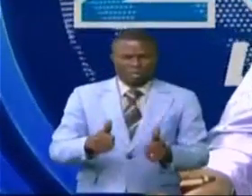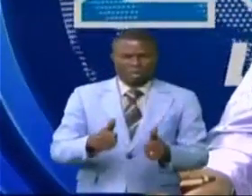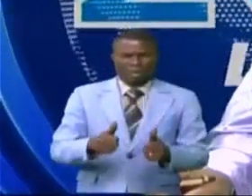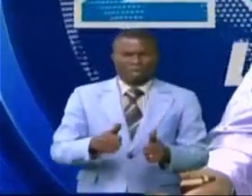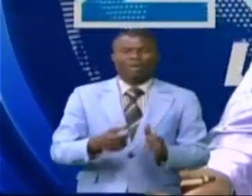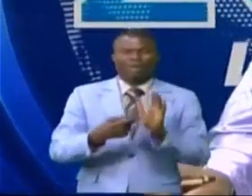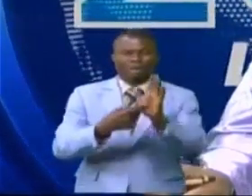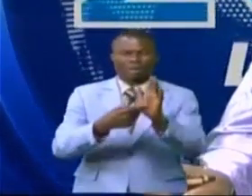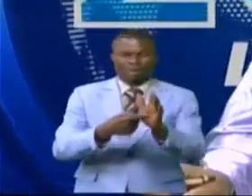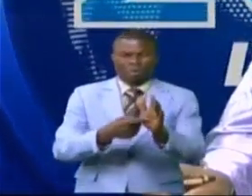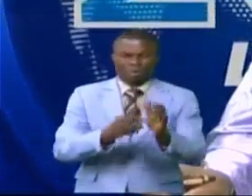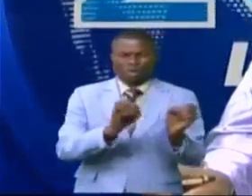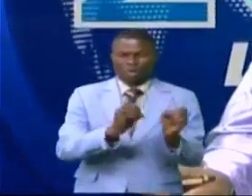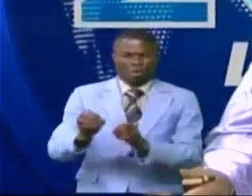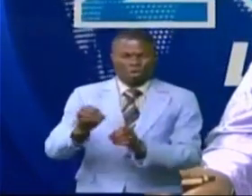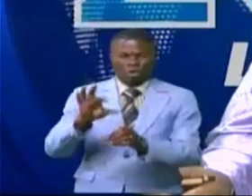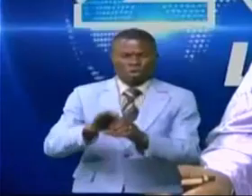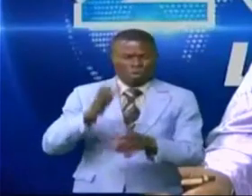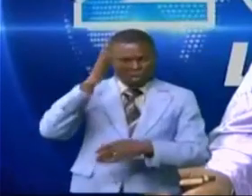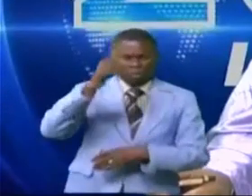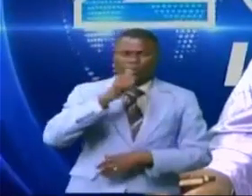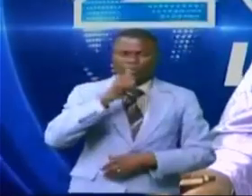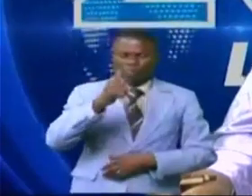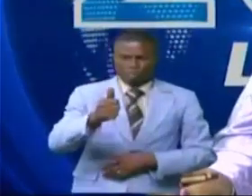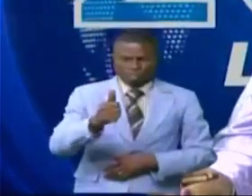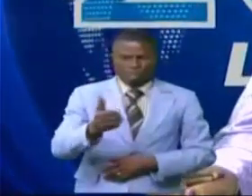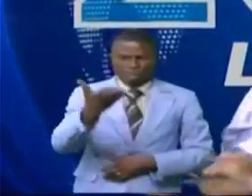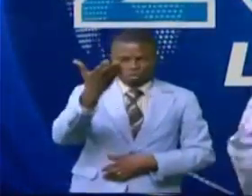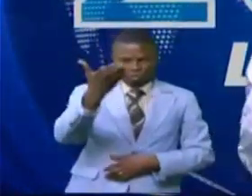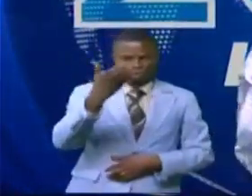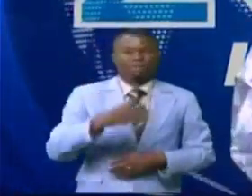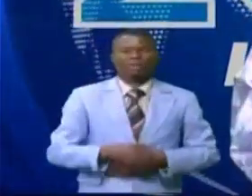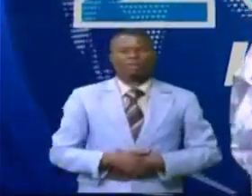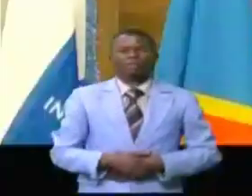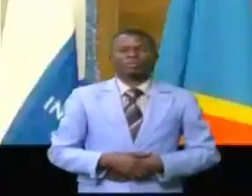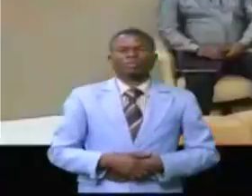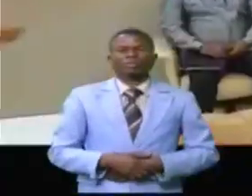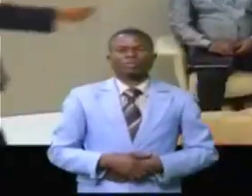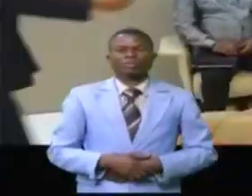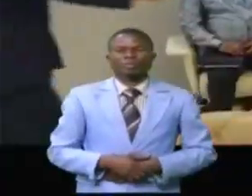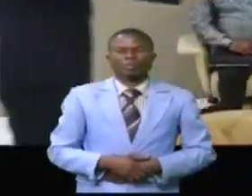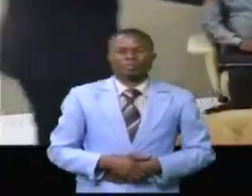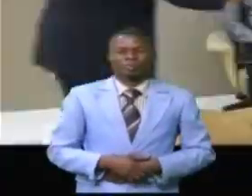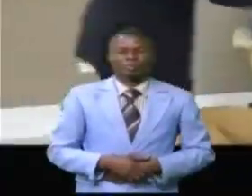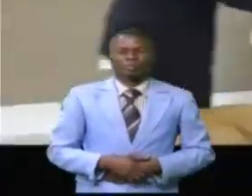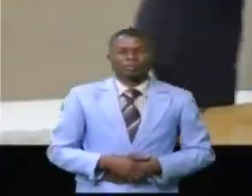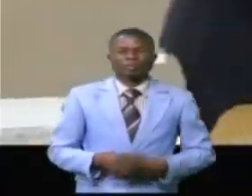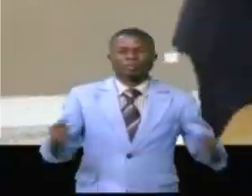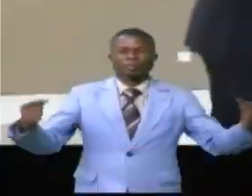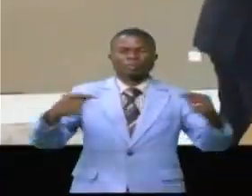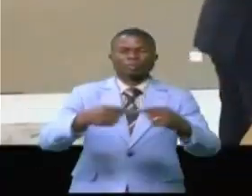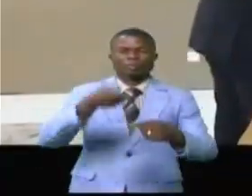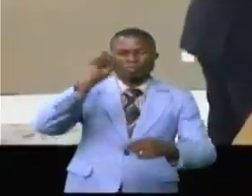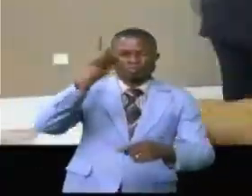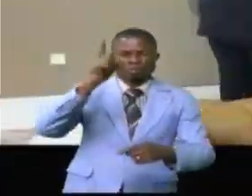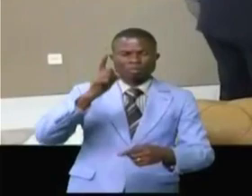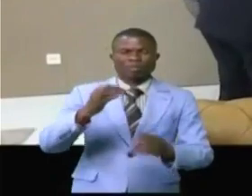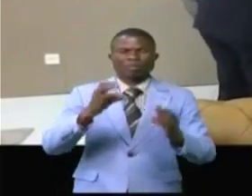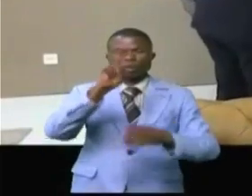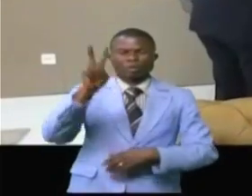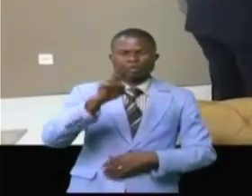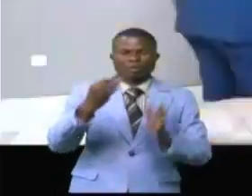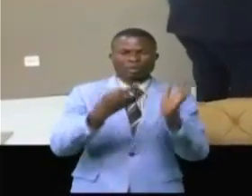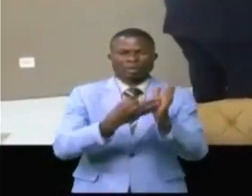présage une bonne tenue des élections prochaines. Téti Samba et je reste au Fundji. Premier tête-à-tête ce vendredi 8